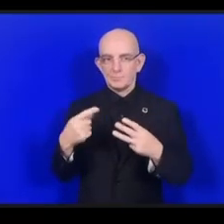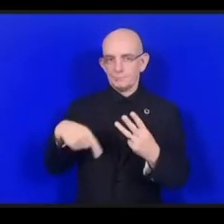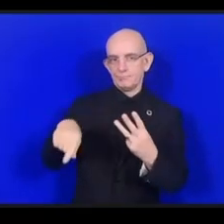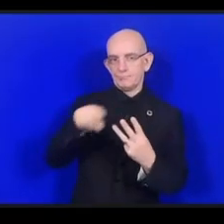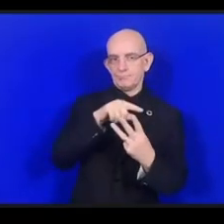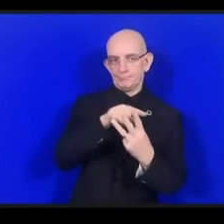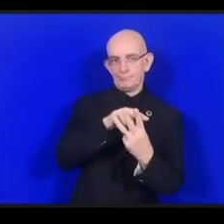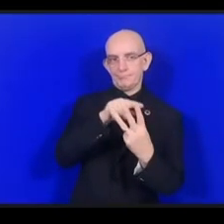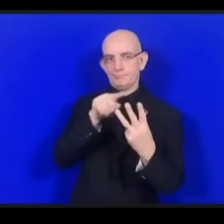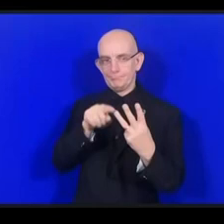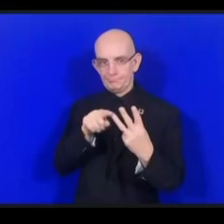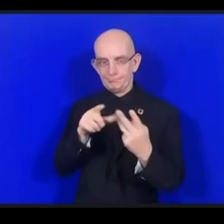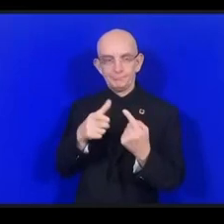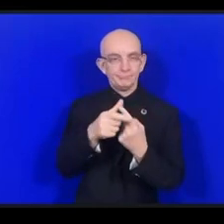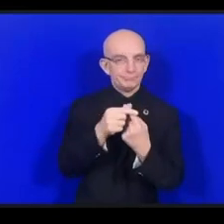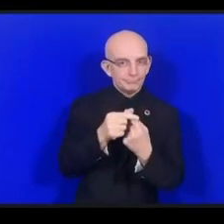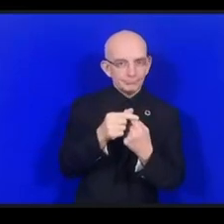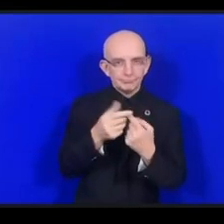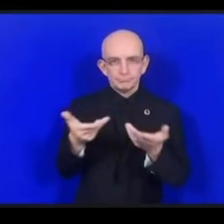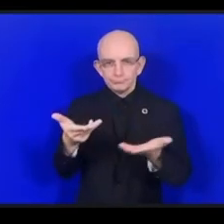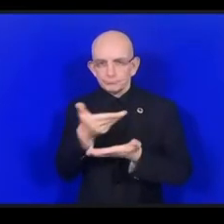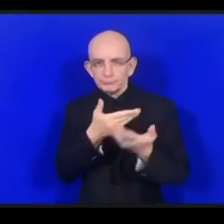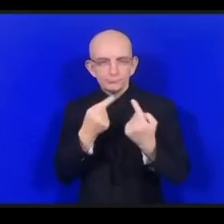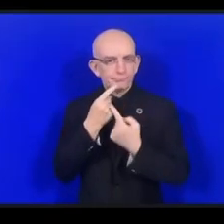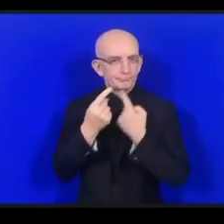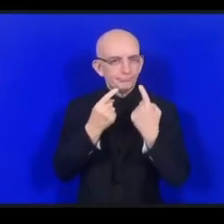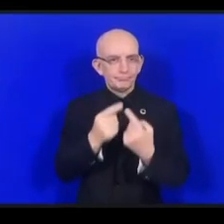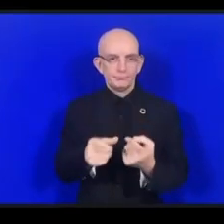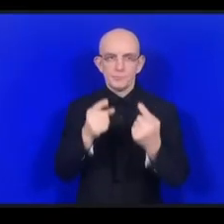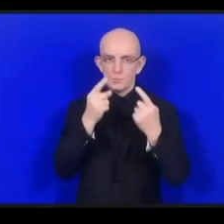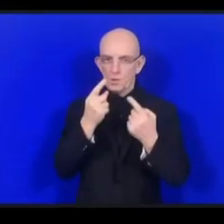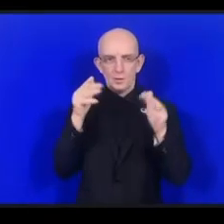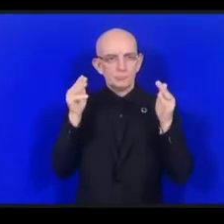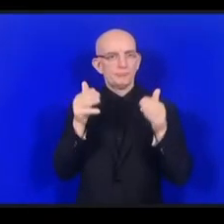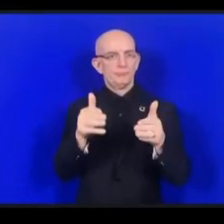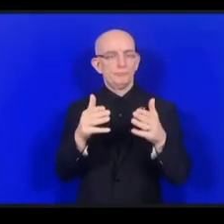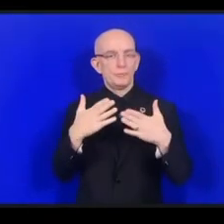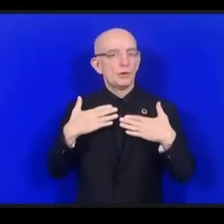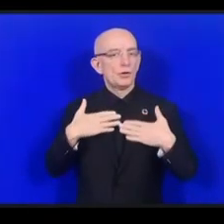决人权的问题，确保大家能够